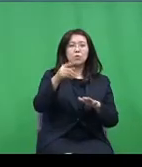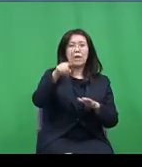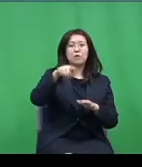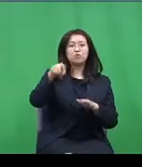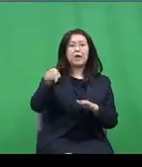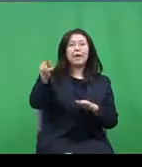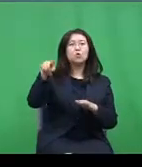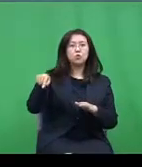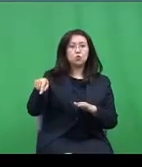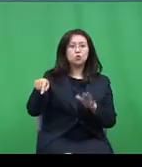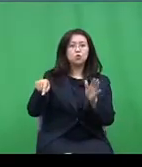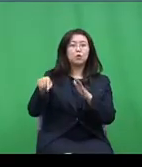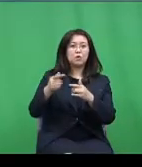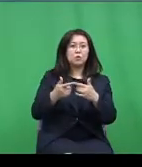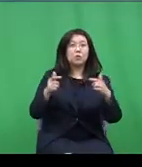に増えて、